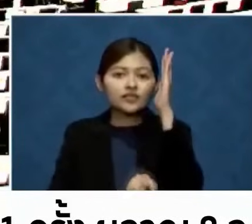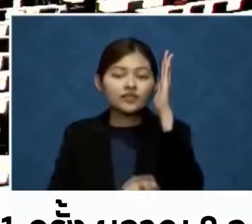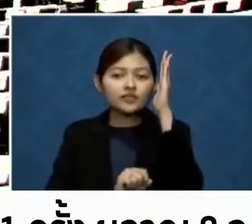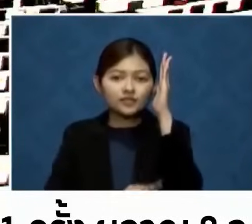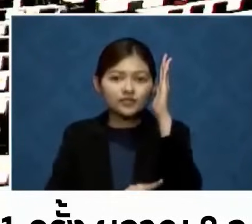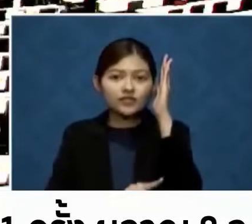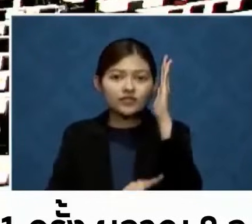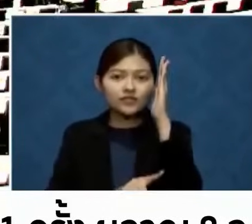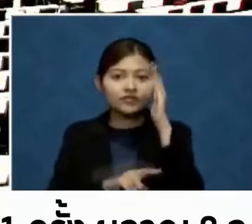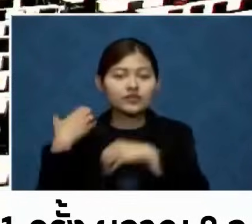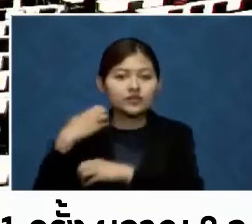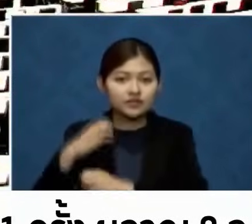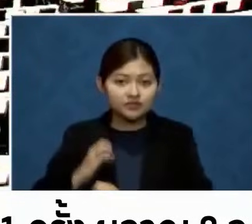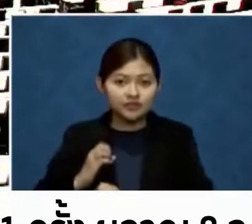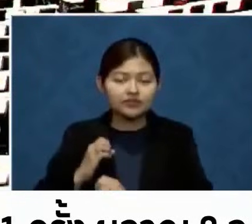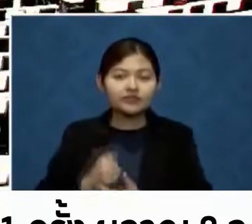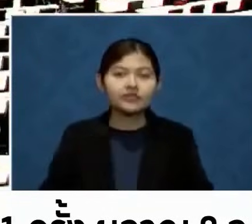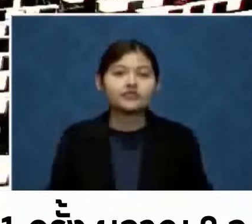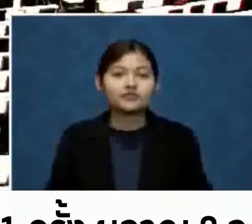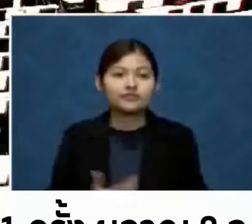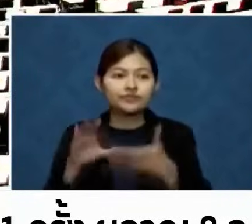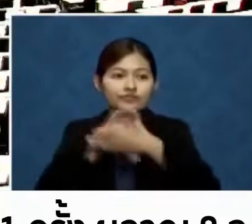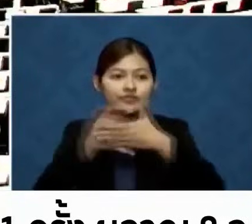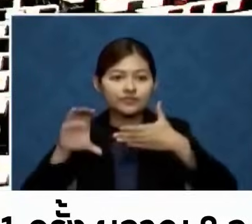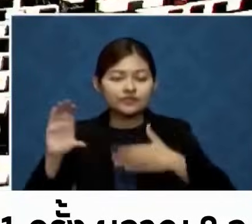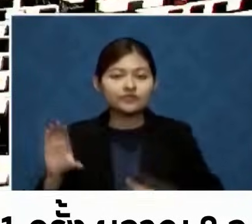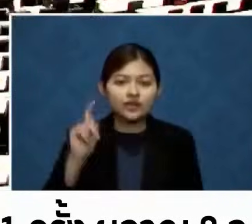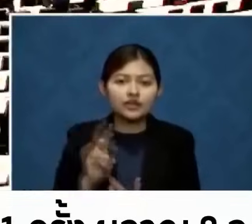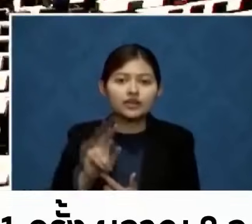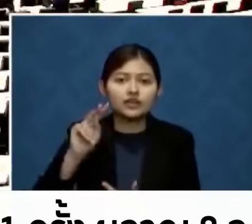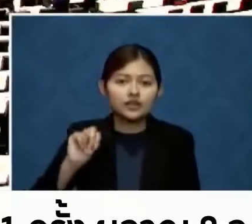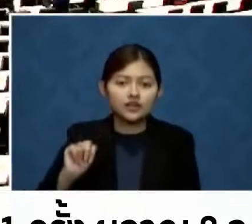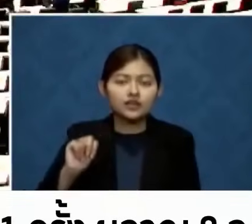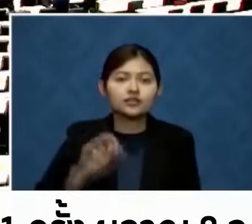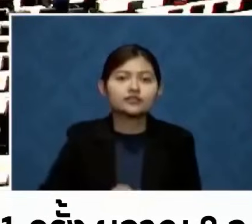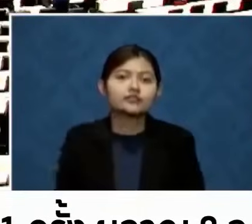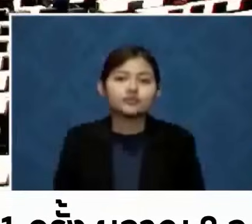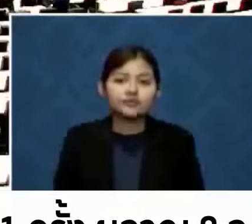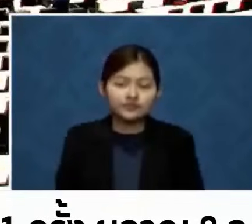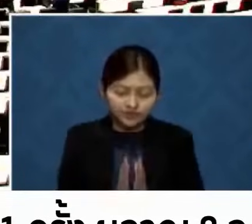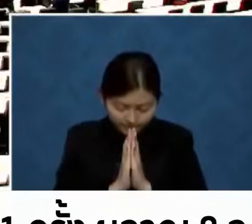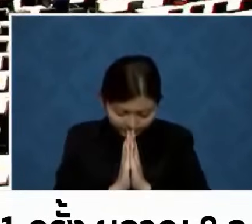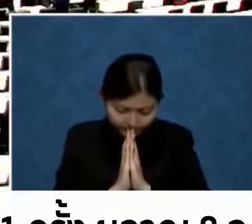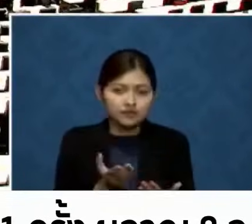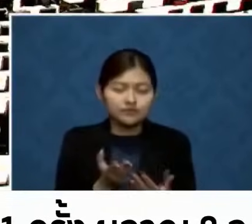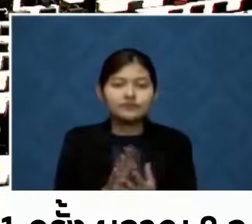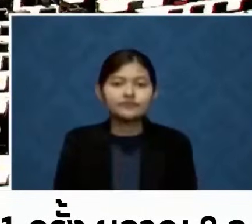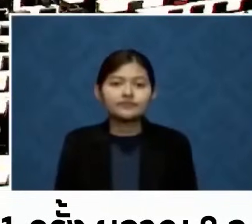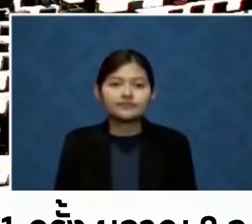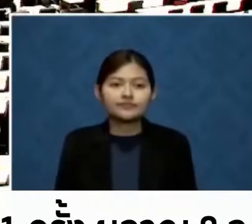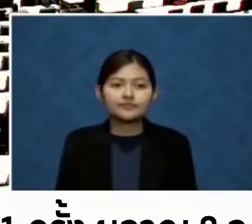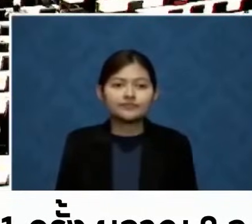มติร่างข้อบังคับบังกาปรากฏว่าสสของทางก้าวไกลแสดงตน 92คนไม่แสดงตนถึง 56